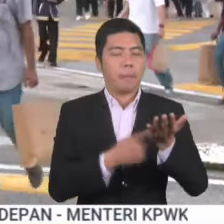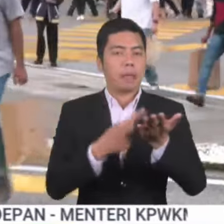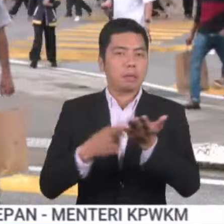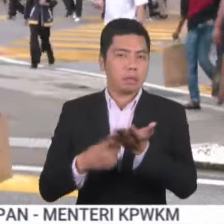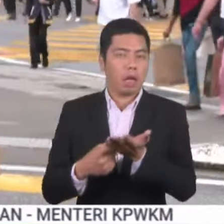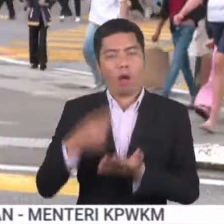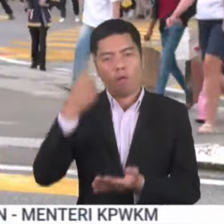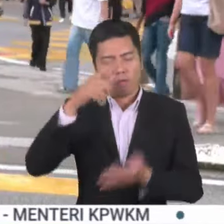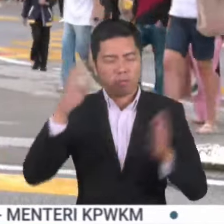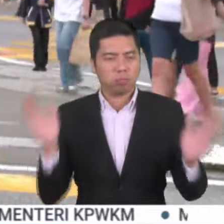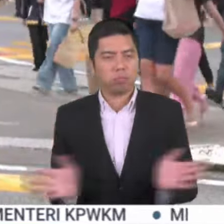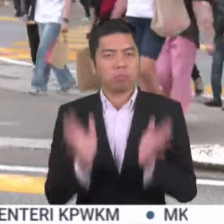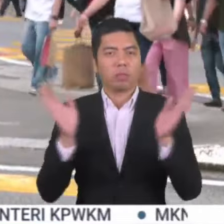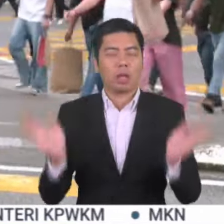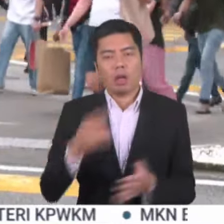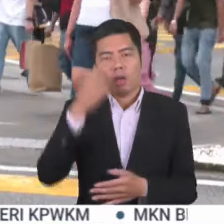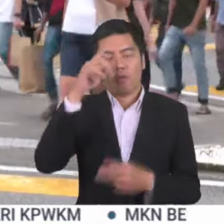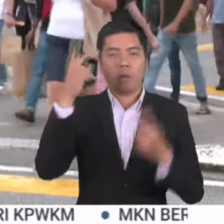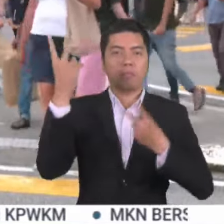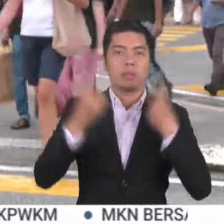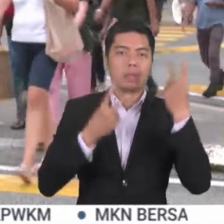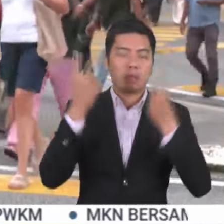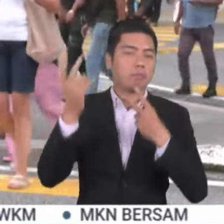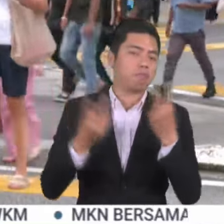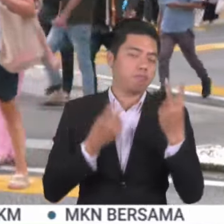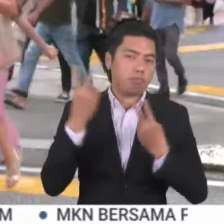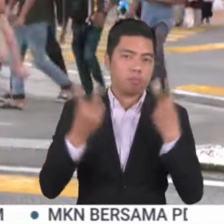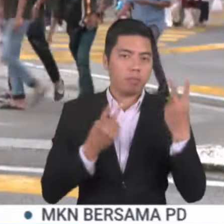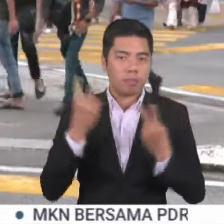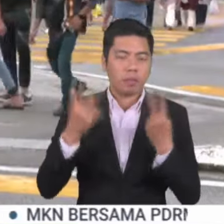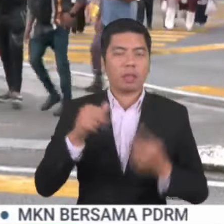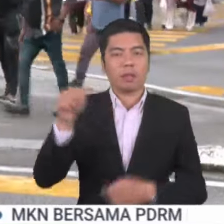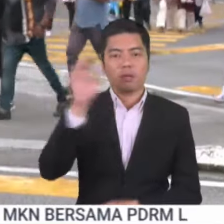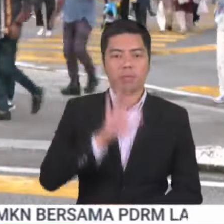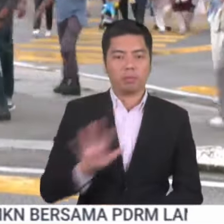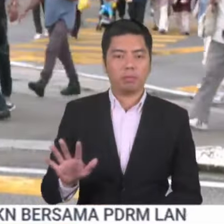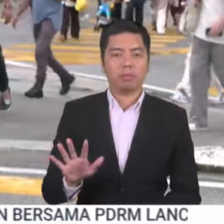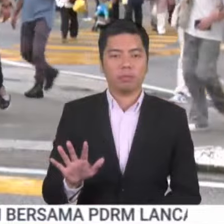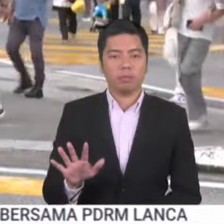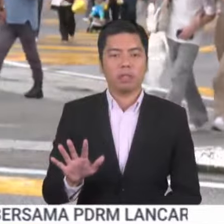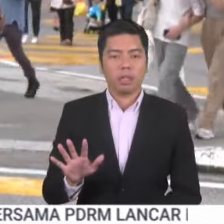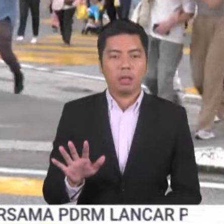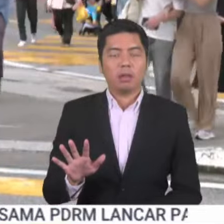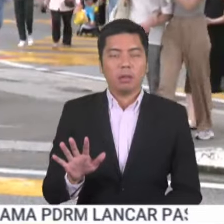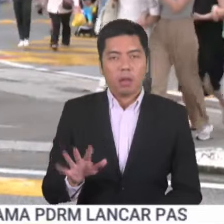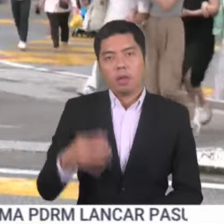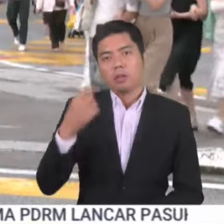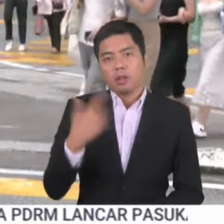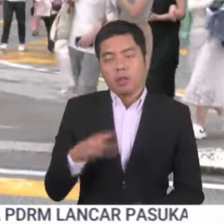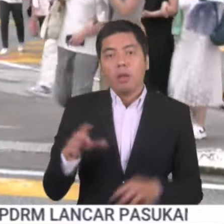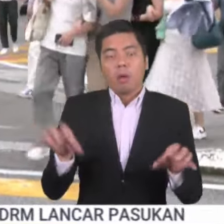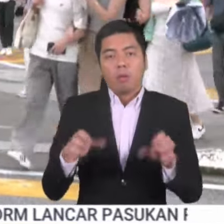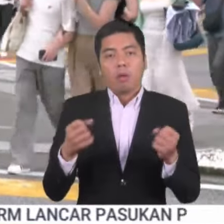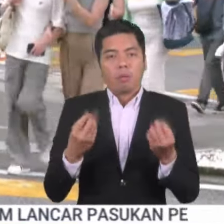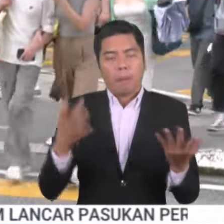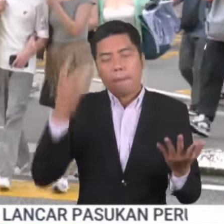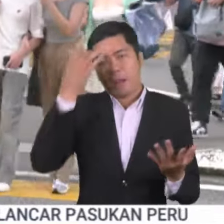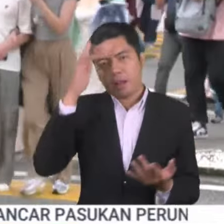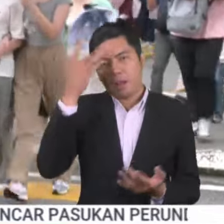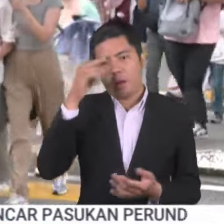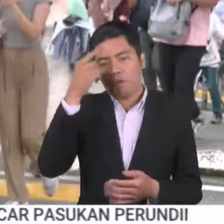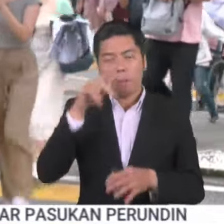bagi merancakkan lagi sektor pelancongan di serantau ASEAN ini. Justru itu, pemain industri perlu lebih kreatif dan bijak